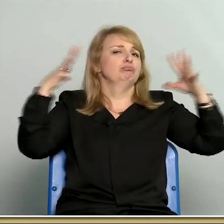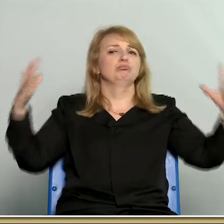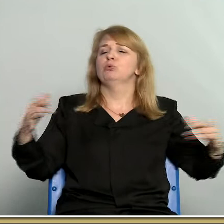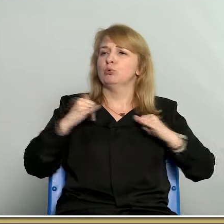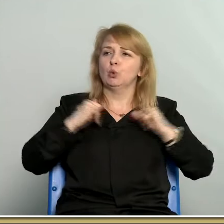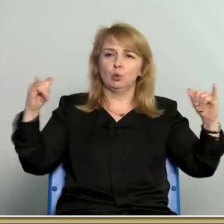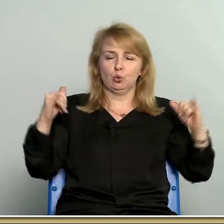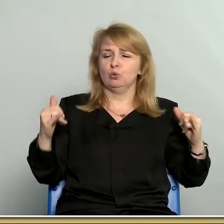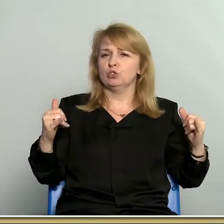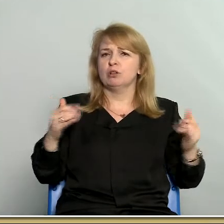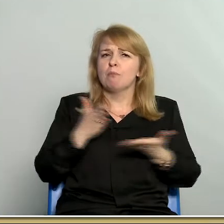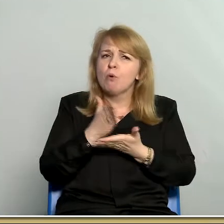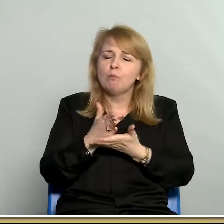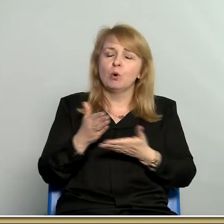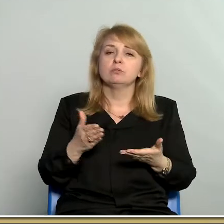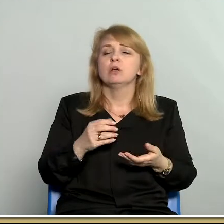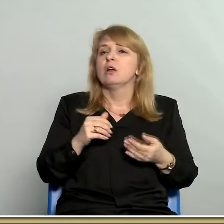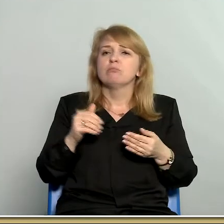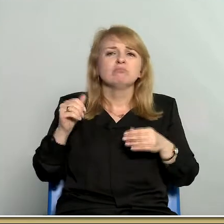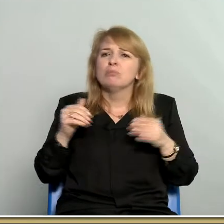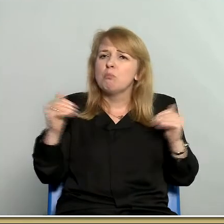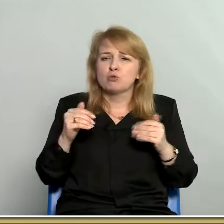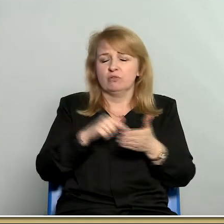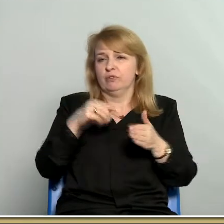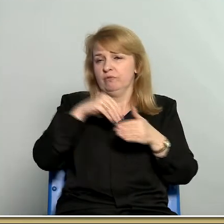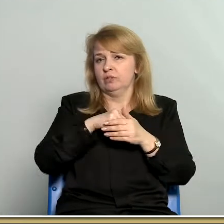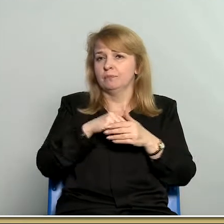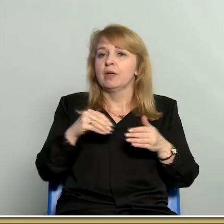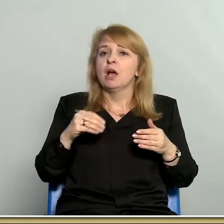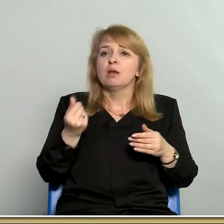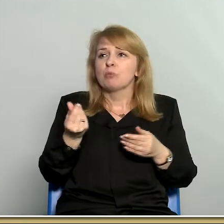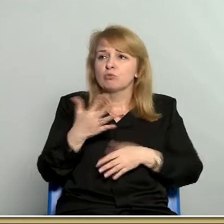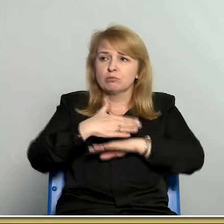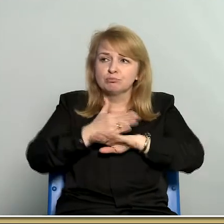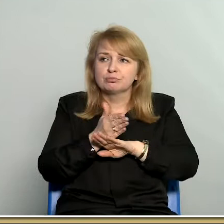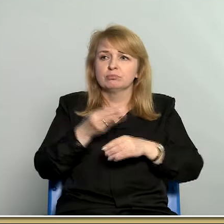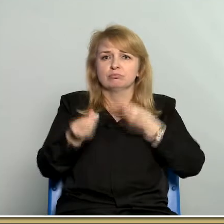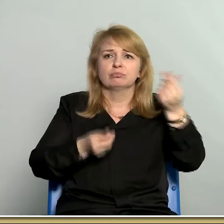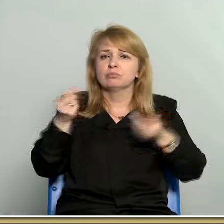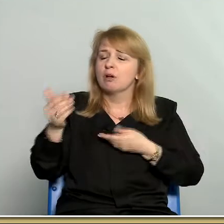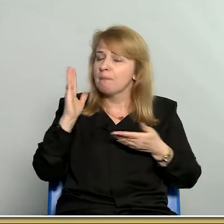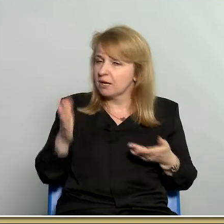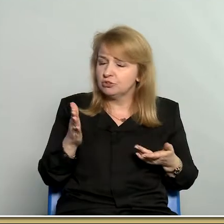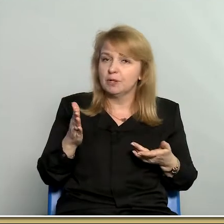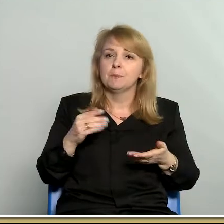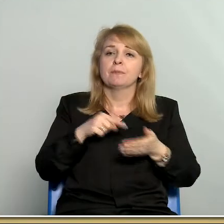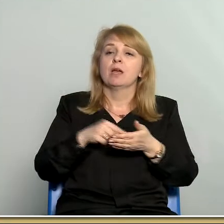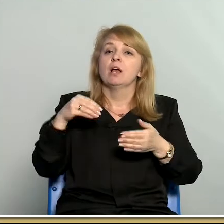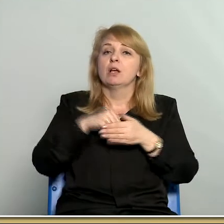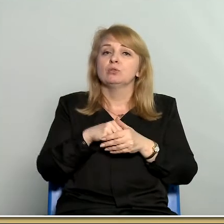interwencji i dość dużą ilość środków. Jeżeli chodzi o